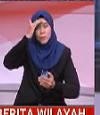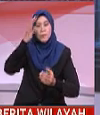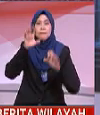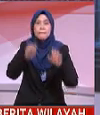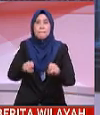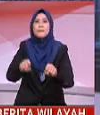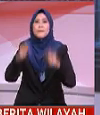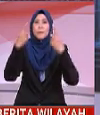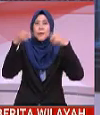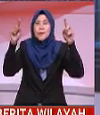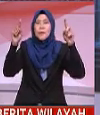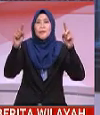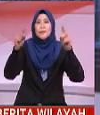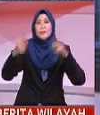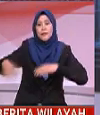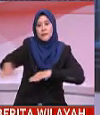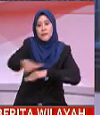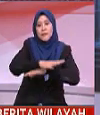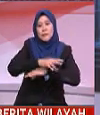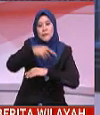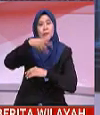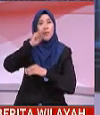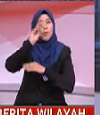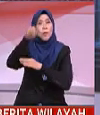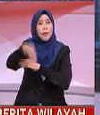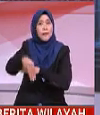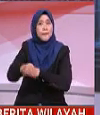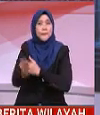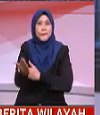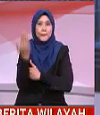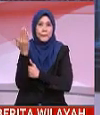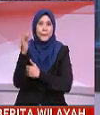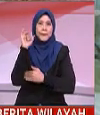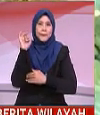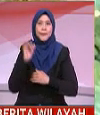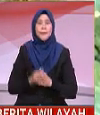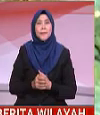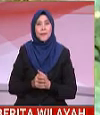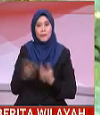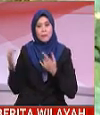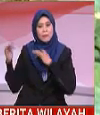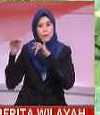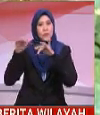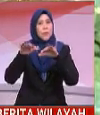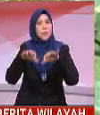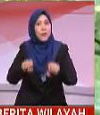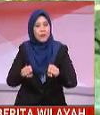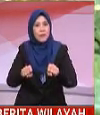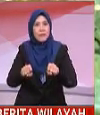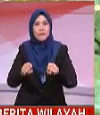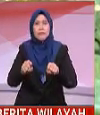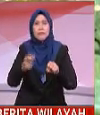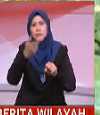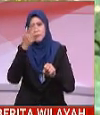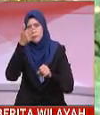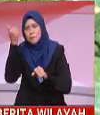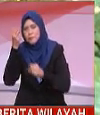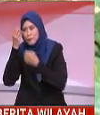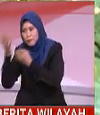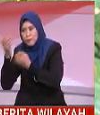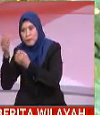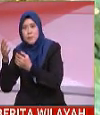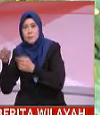mengesan kegiatan itu di perairan Parit Ahmad Muar pagi semalam. Serbuan dijalankan hasil maklumat awam berkaitan sebuah